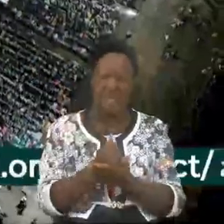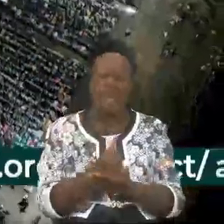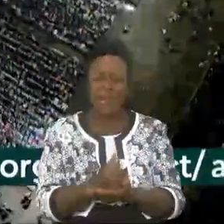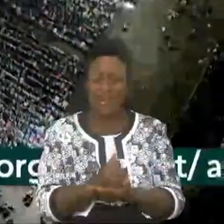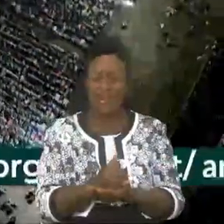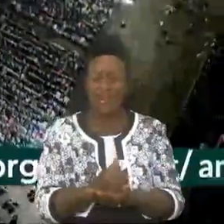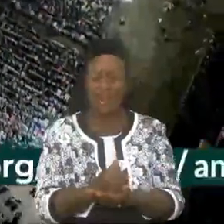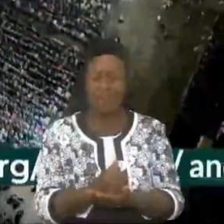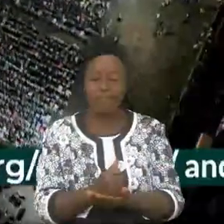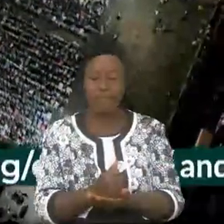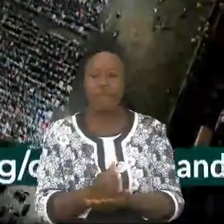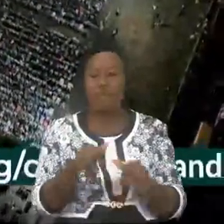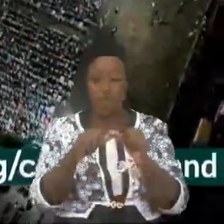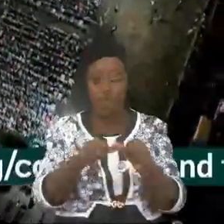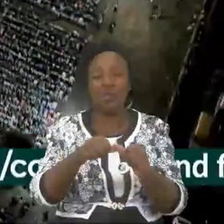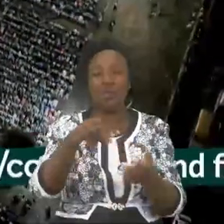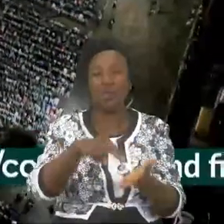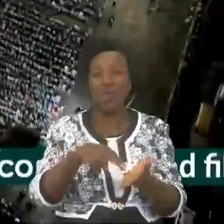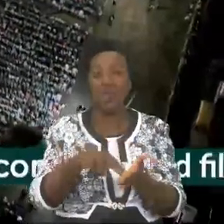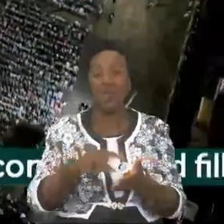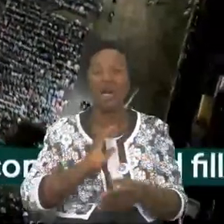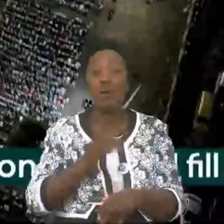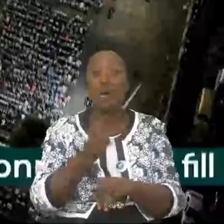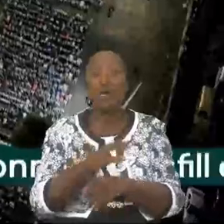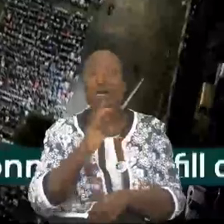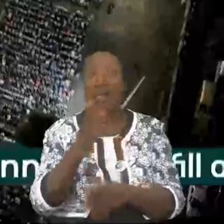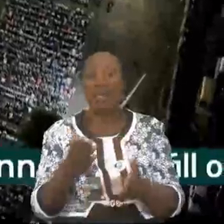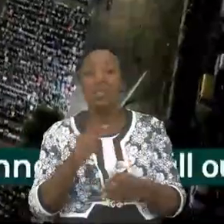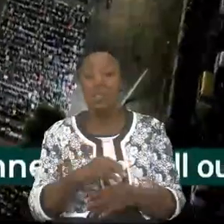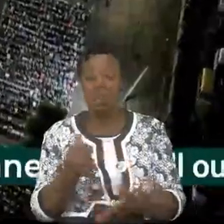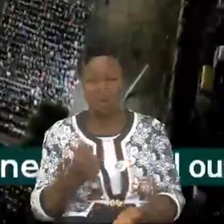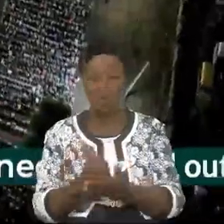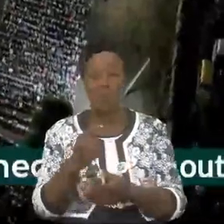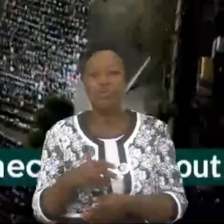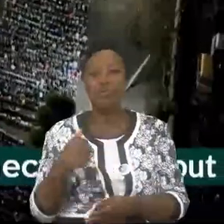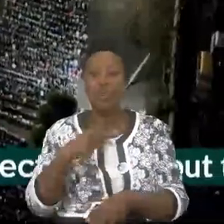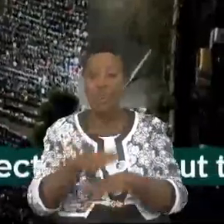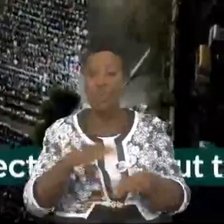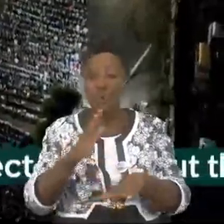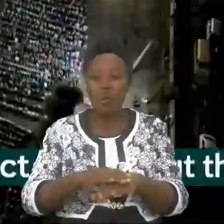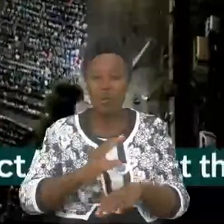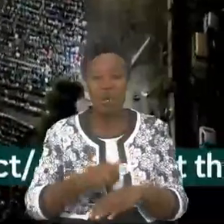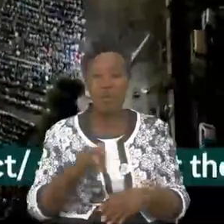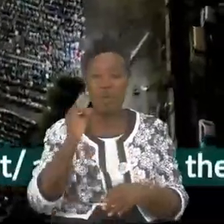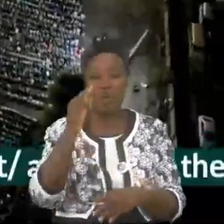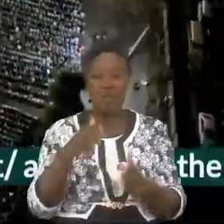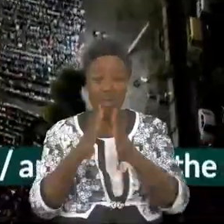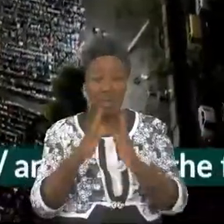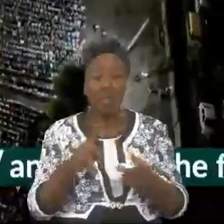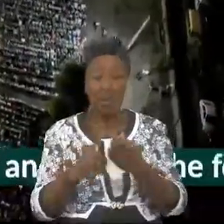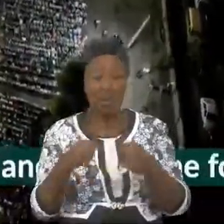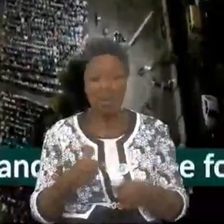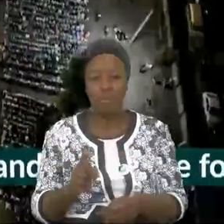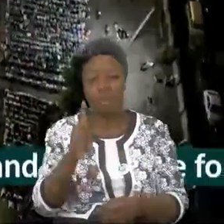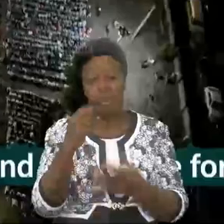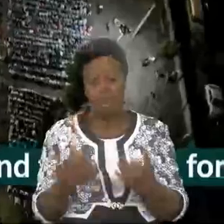Amen. Toujours debout, nos conseillers sont là. Nous allons inviter notre pasteur et